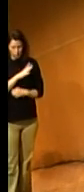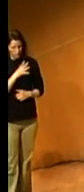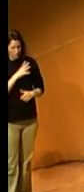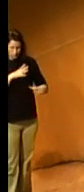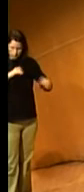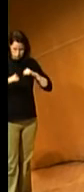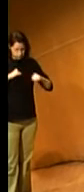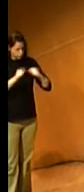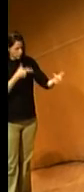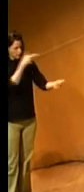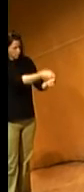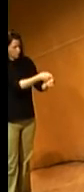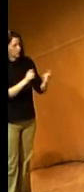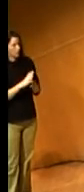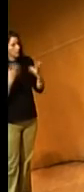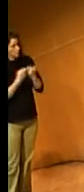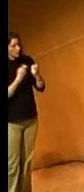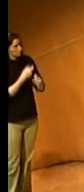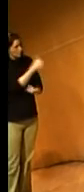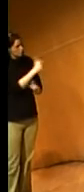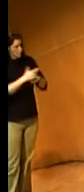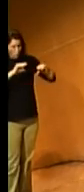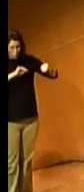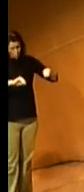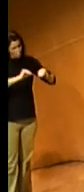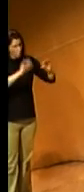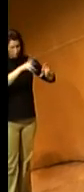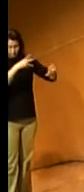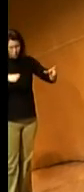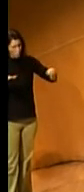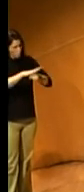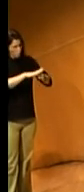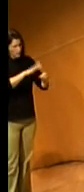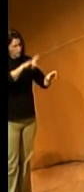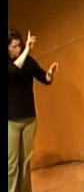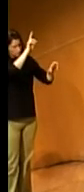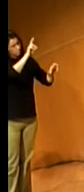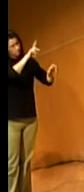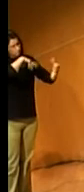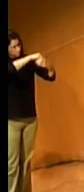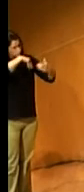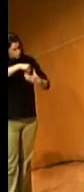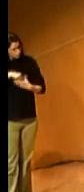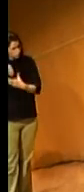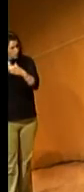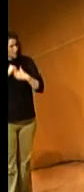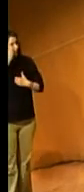adapter. Quand elle va suivre tous les cours, quand il y a un problème... elle vient dans ma